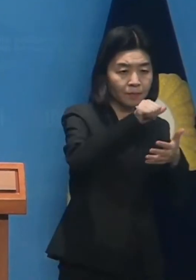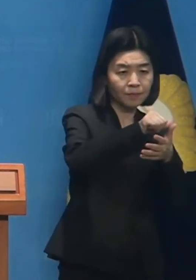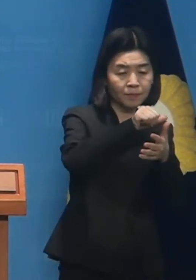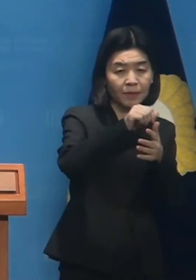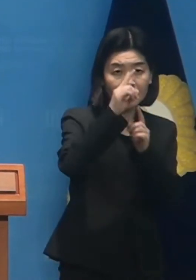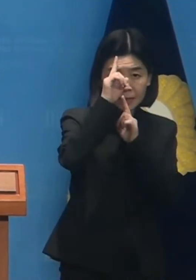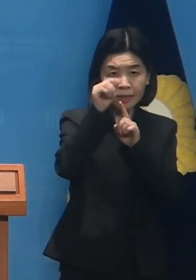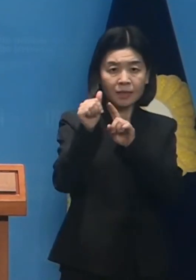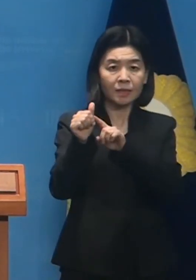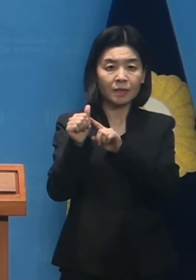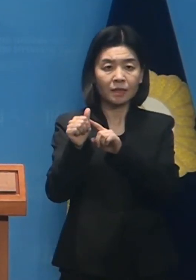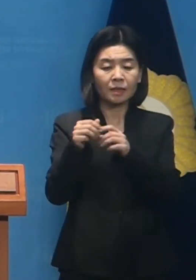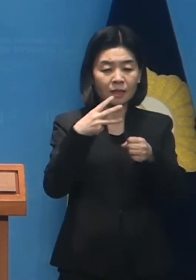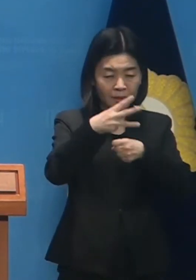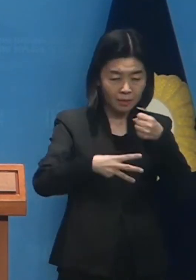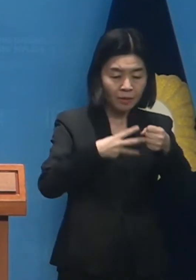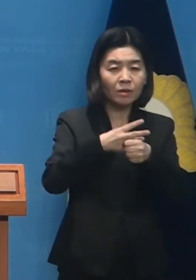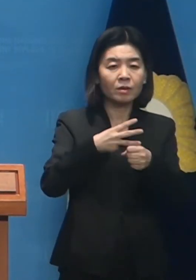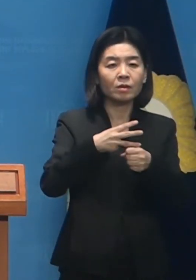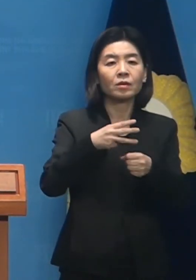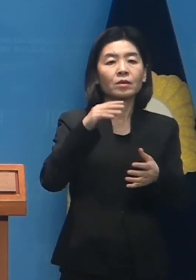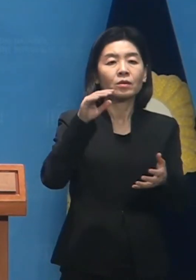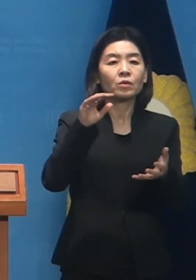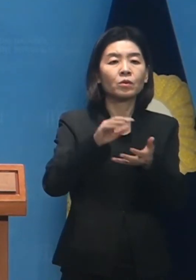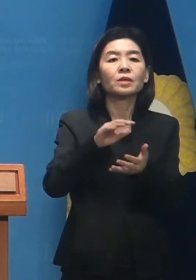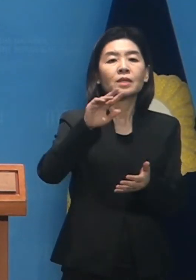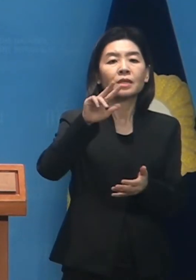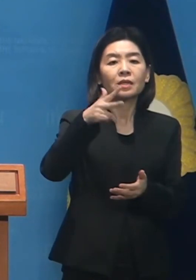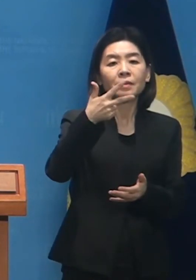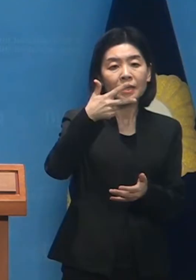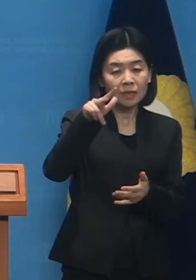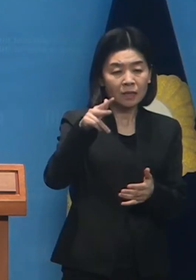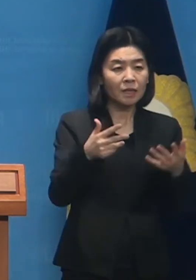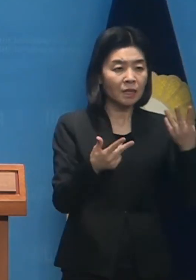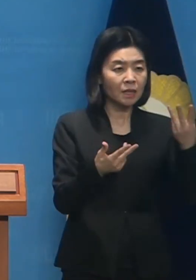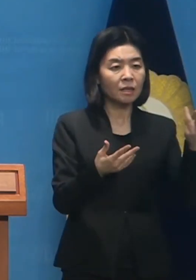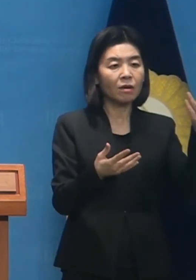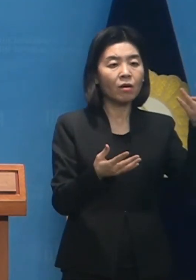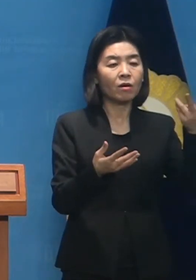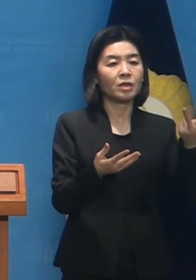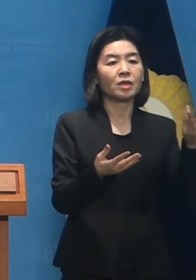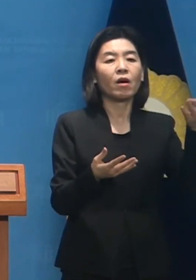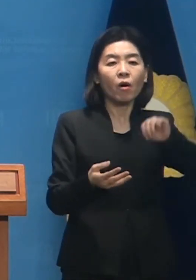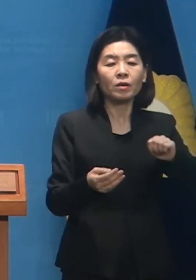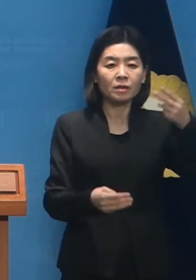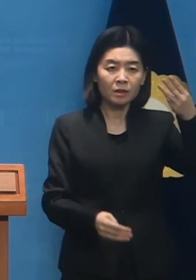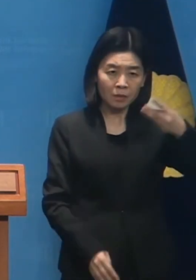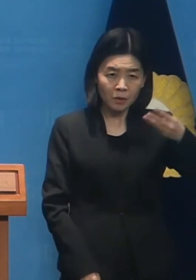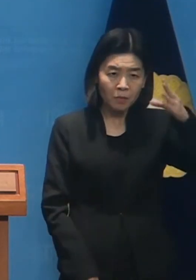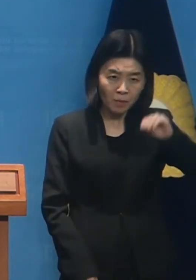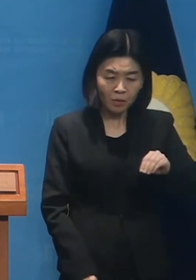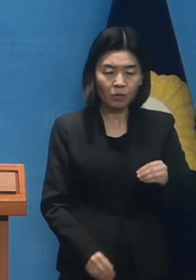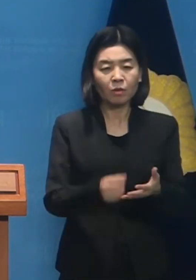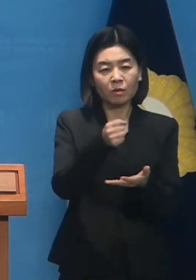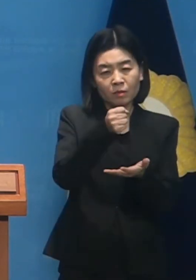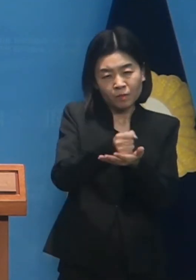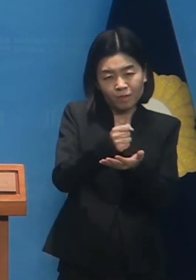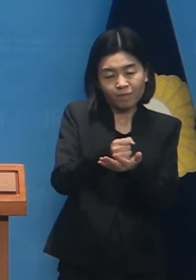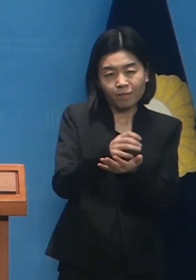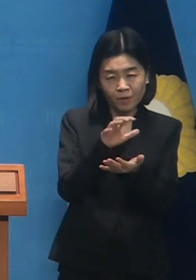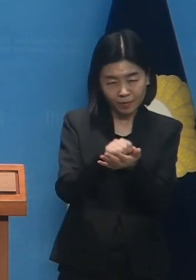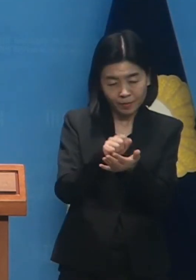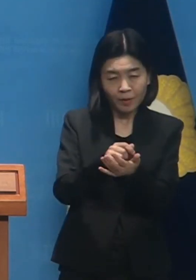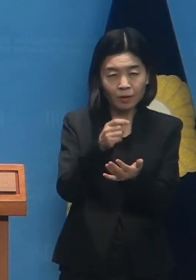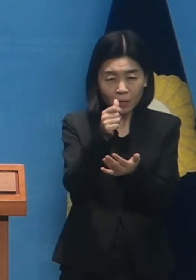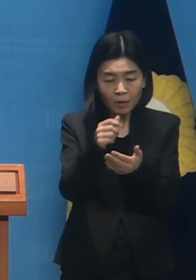걸쳐 총 707회 2억 3천만 원에 달하는 불법 도박을 저질렀고 수차례에 걸쳐 여성에 대한